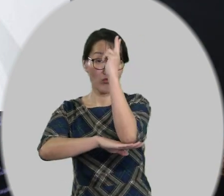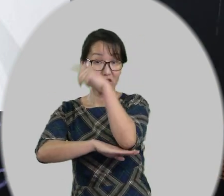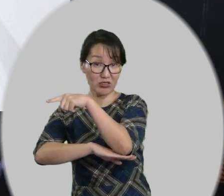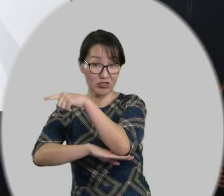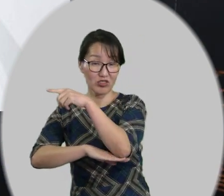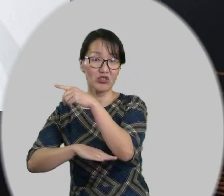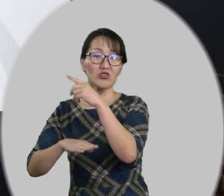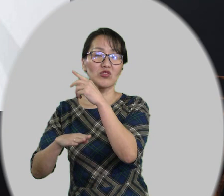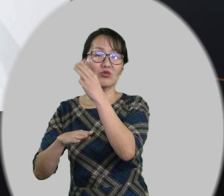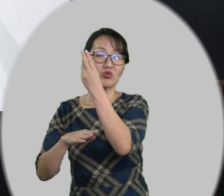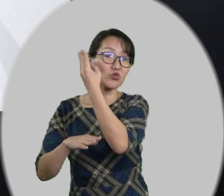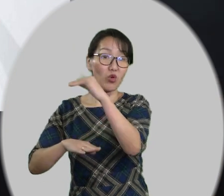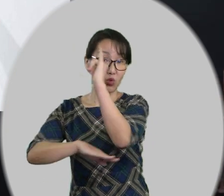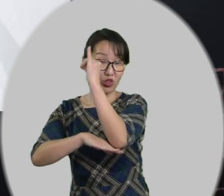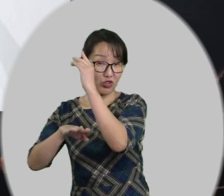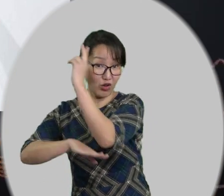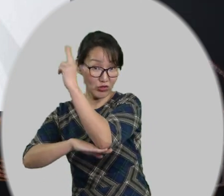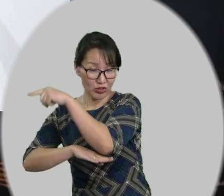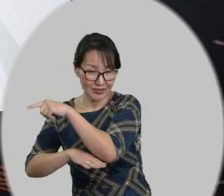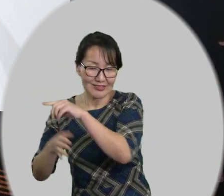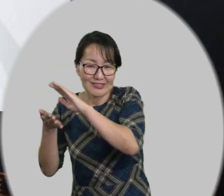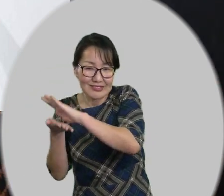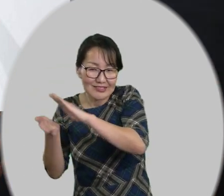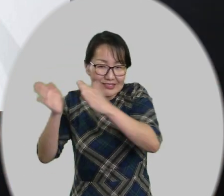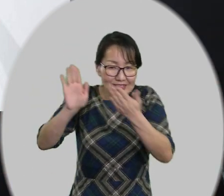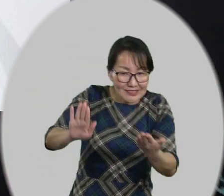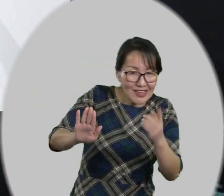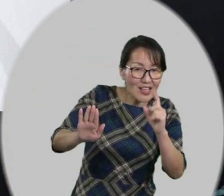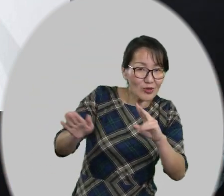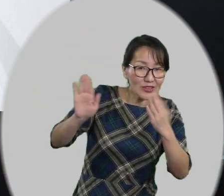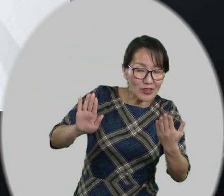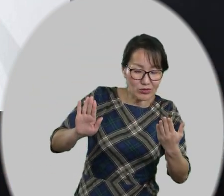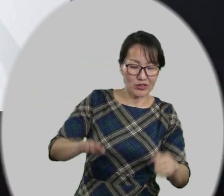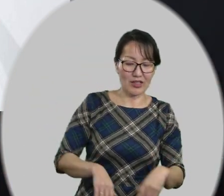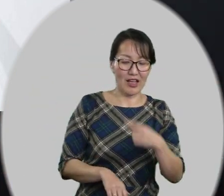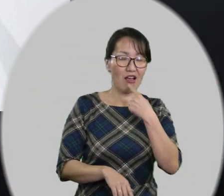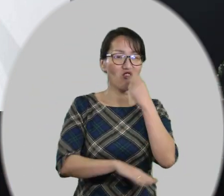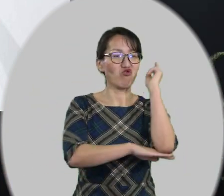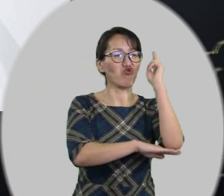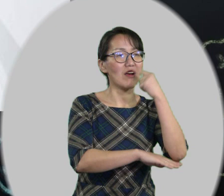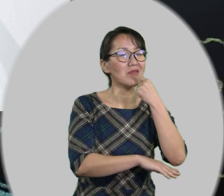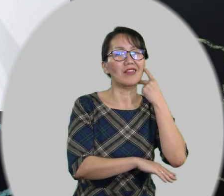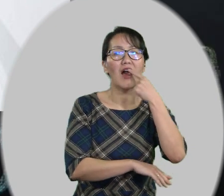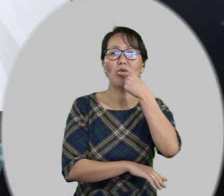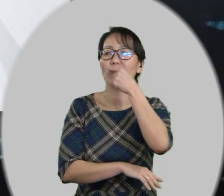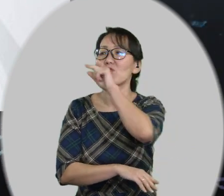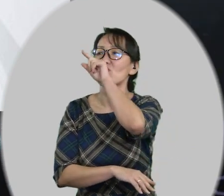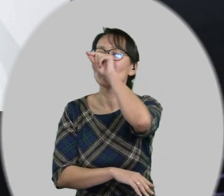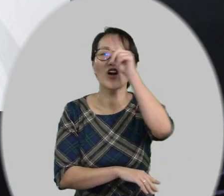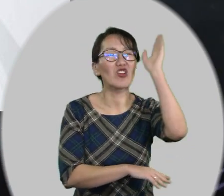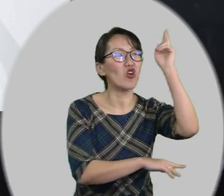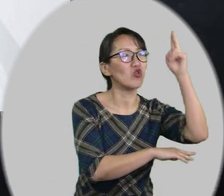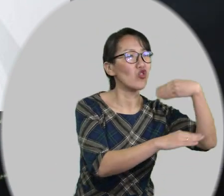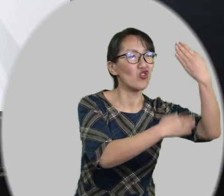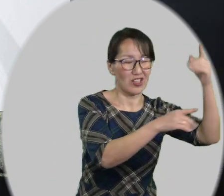өргөх. За энд бол дандаа шилжсэн буюу даалт утгатай үгнүүд яваад байгаа. Эднэрийг бол хэл зүг гэж нэрлэдэг байгааг бид нэр